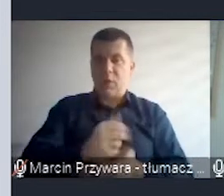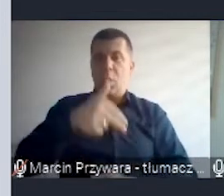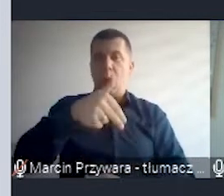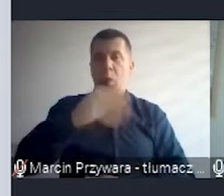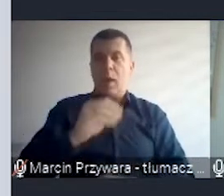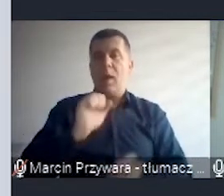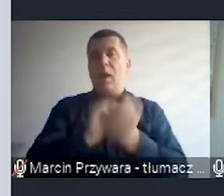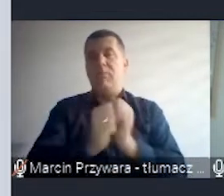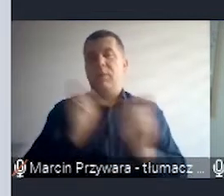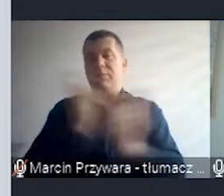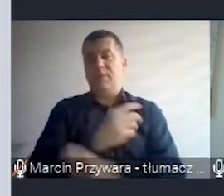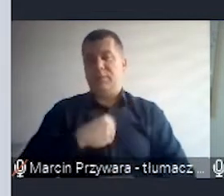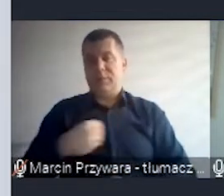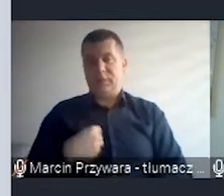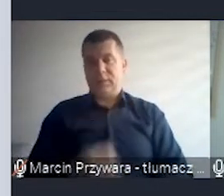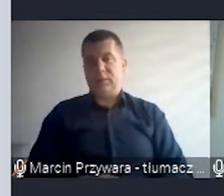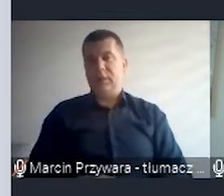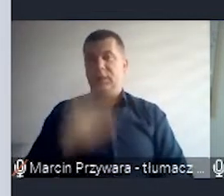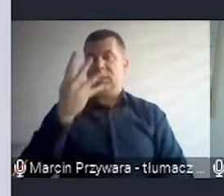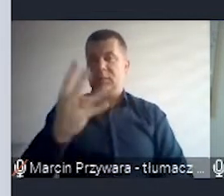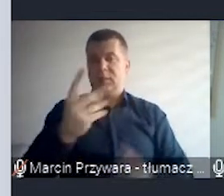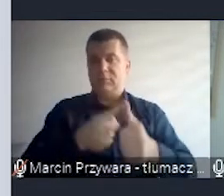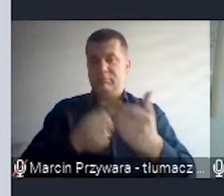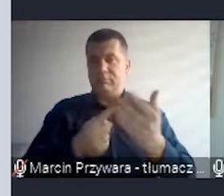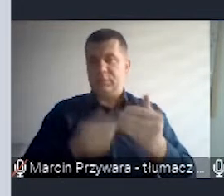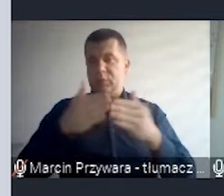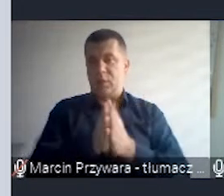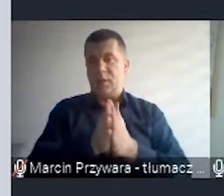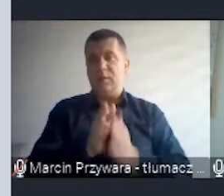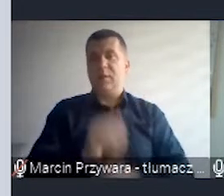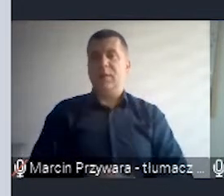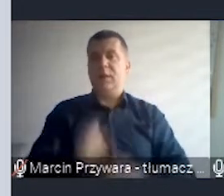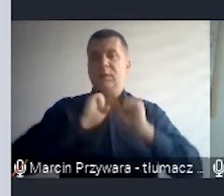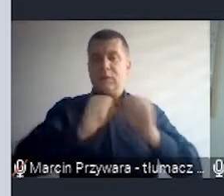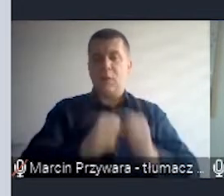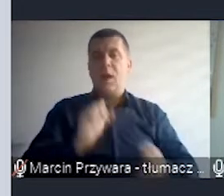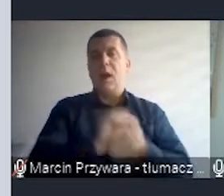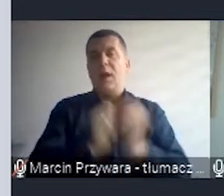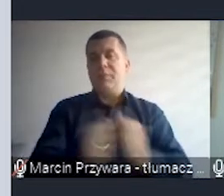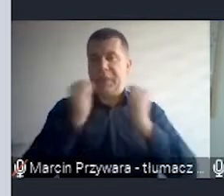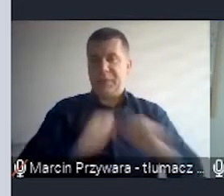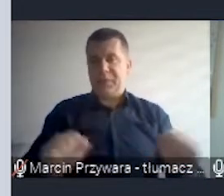krajowego. Czyli tak naprawdę 4 składowe. Działanie albo zaniechanie,